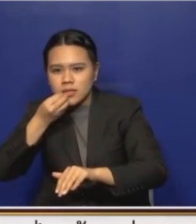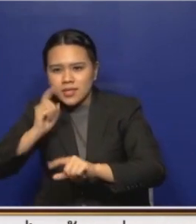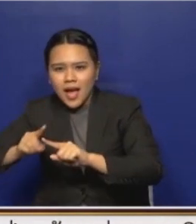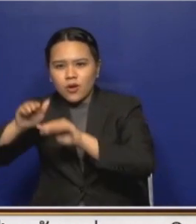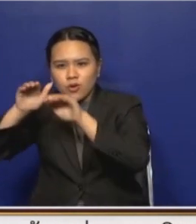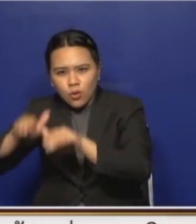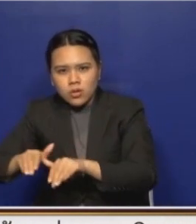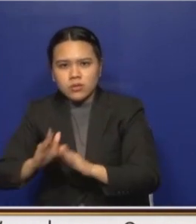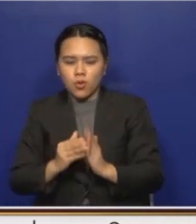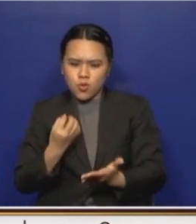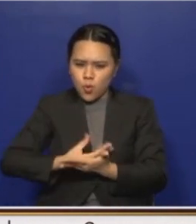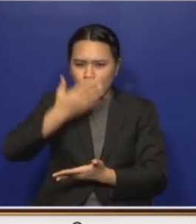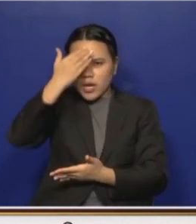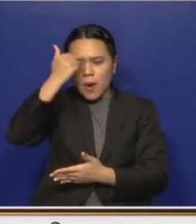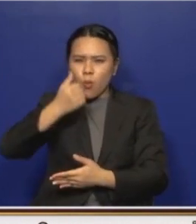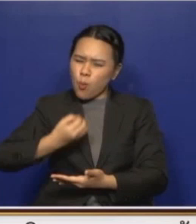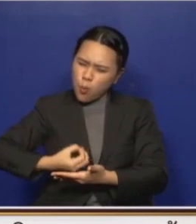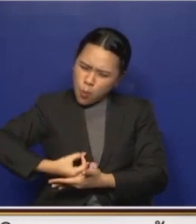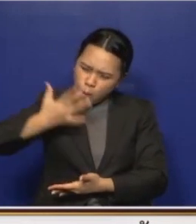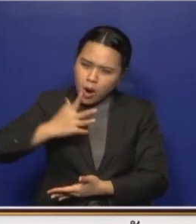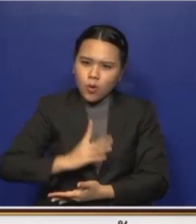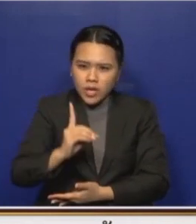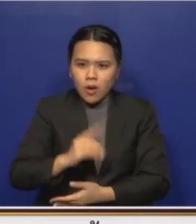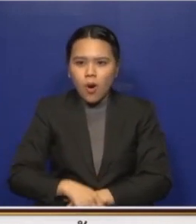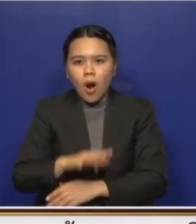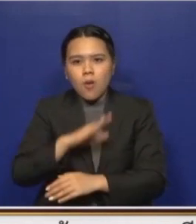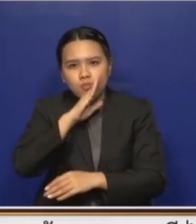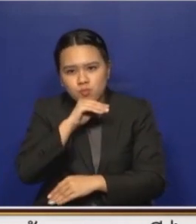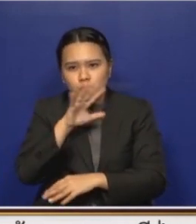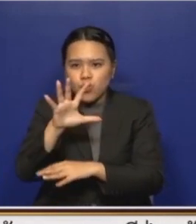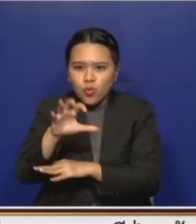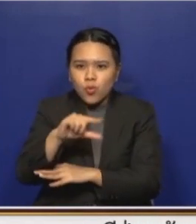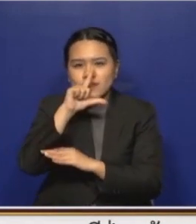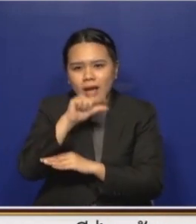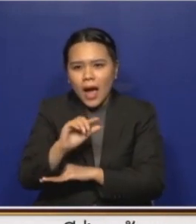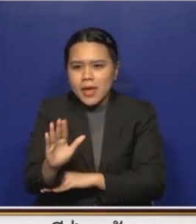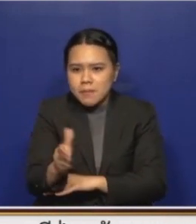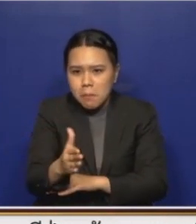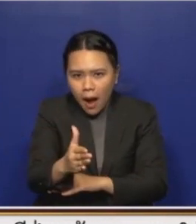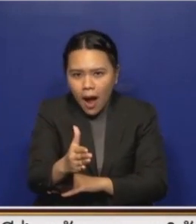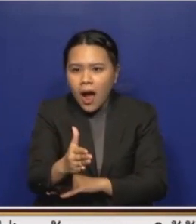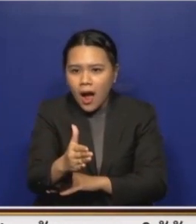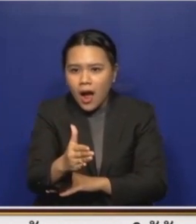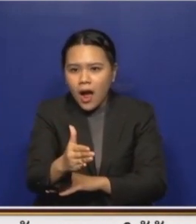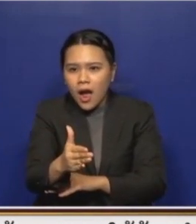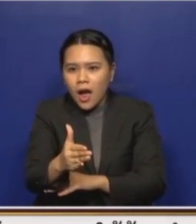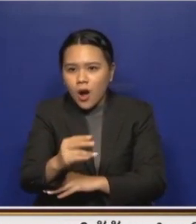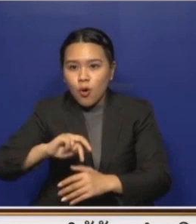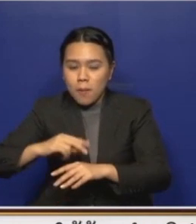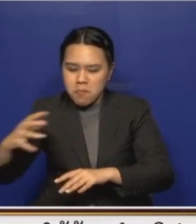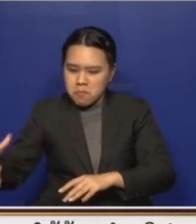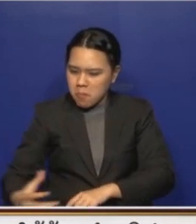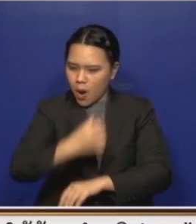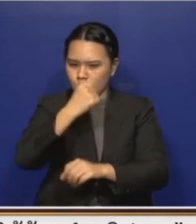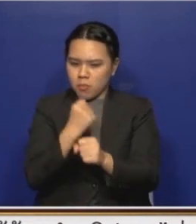ครับผมโตมากับรัฐบาลที่มีนายกรัฐมนตรีสั่งการบอกโอเลี้ยงแก้วละ50ตังค์ฮะยกล้อใส่นม